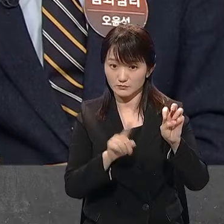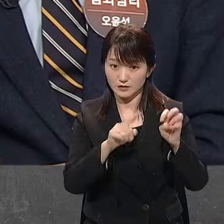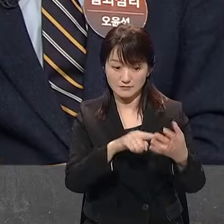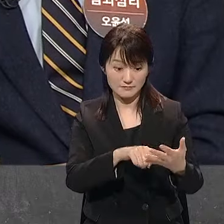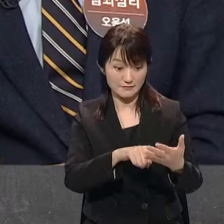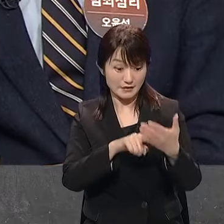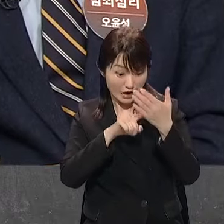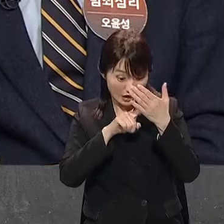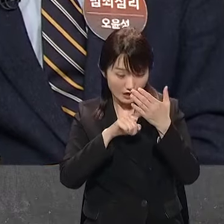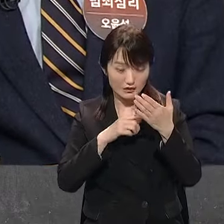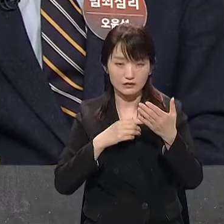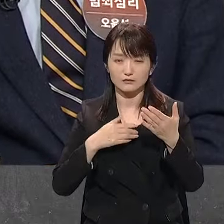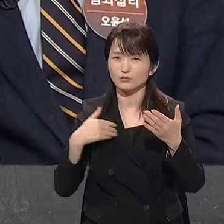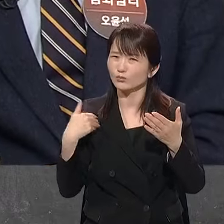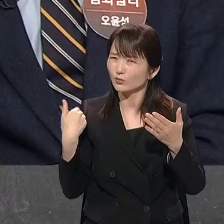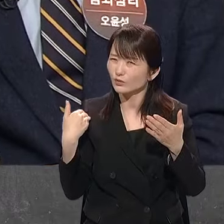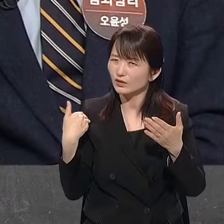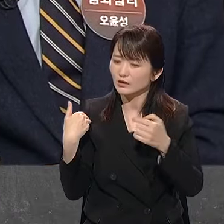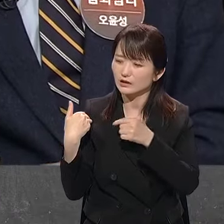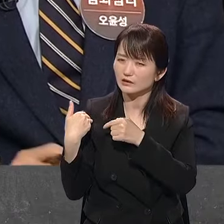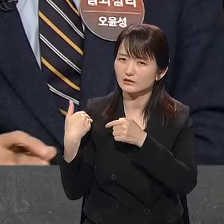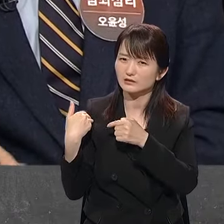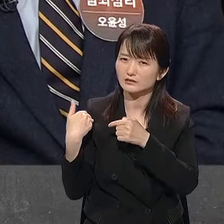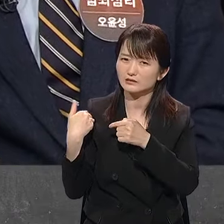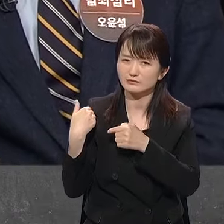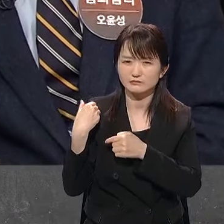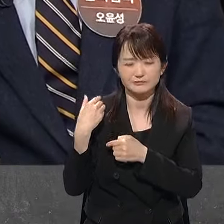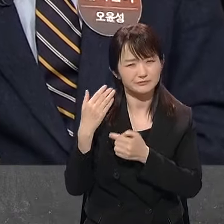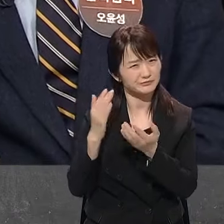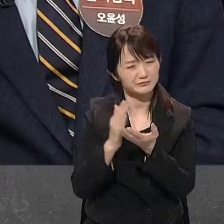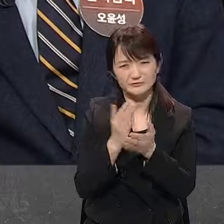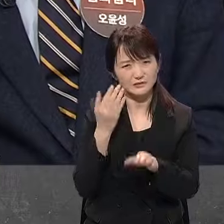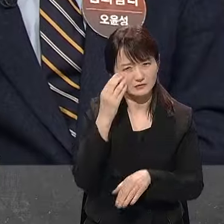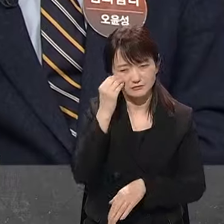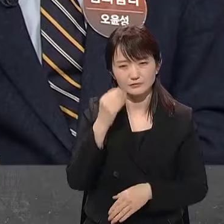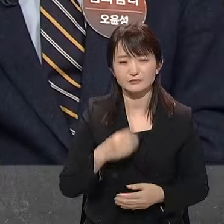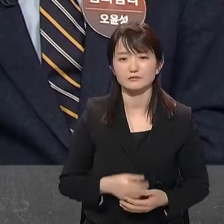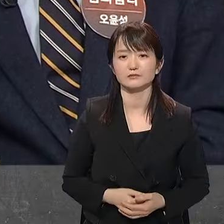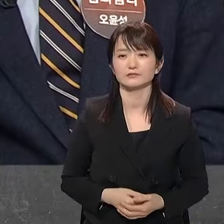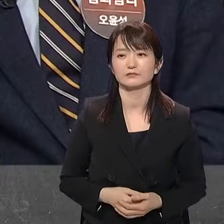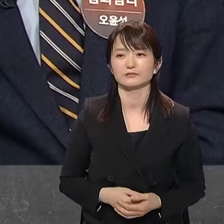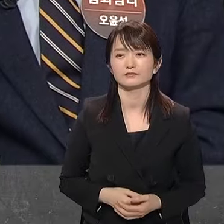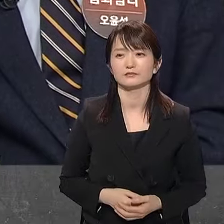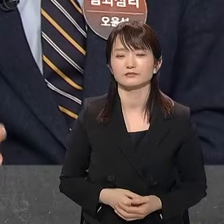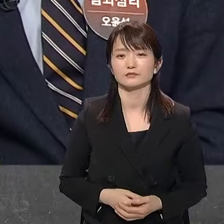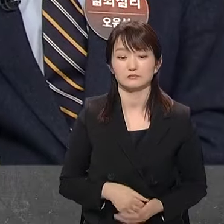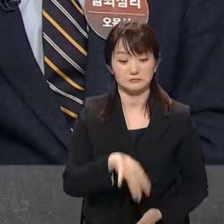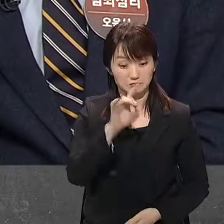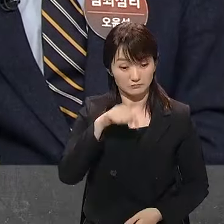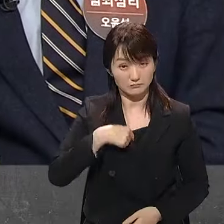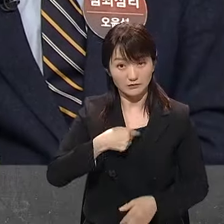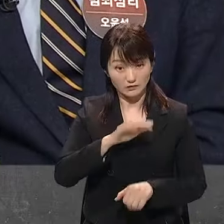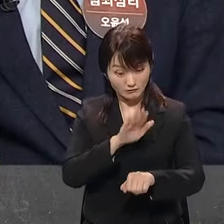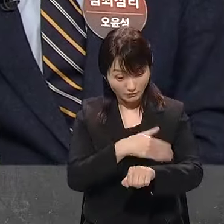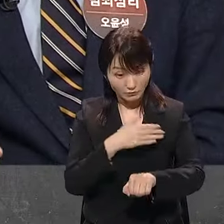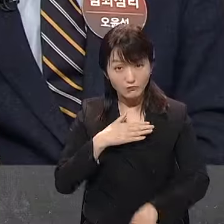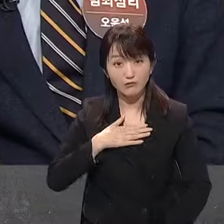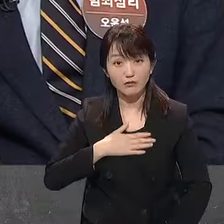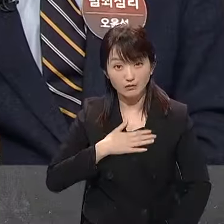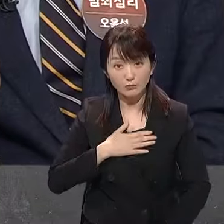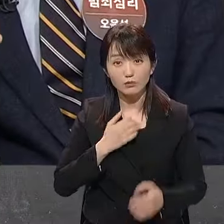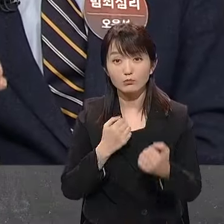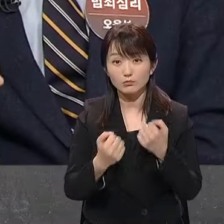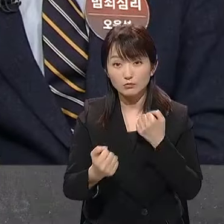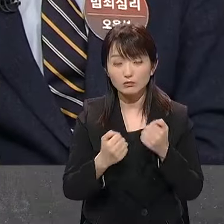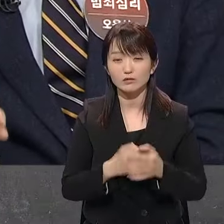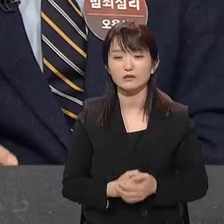드러날 것을 예상을 못했다는 것도 좀 비상식적이고요. 아마도 처음에 이제 본인이 잘못한 것을 알고 있으면서도